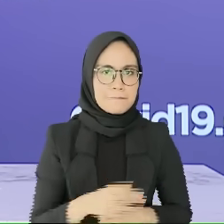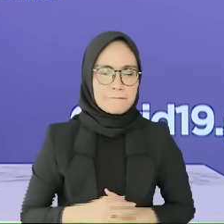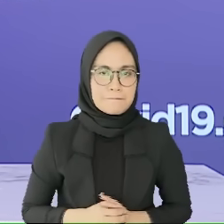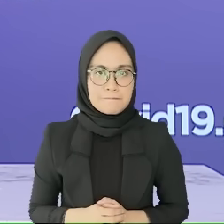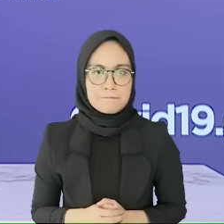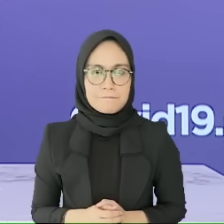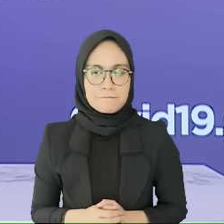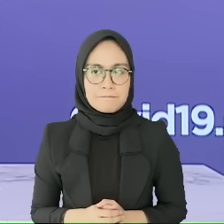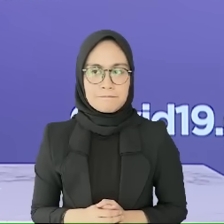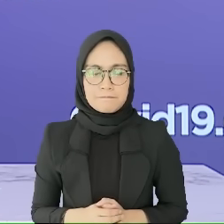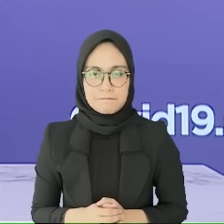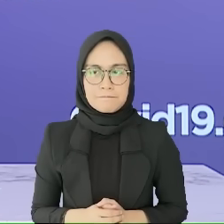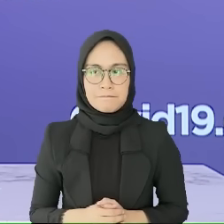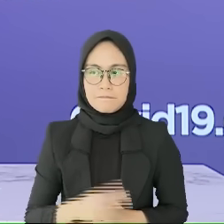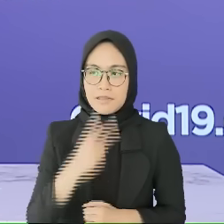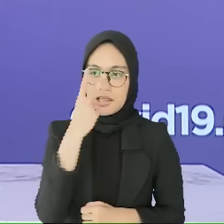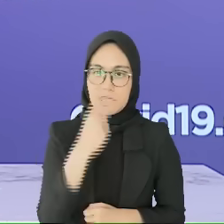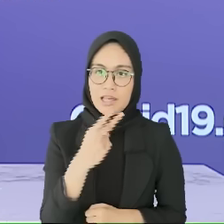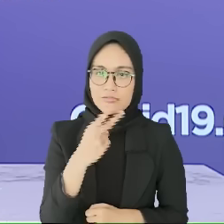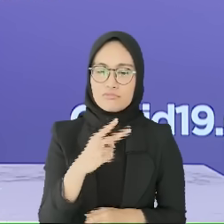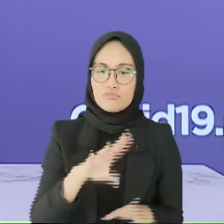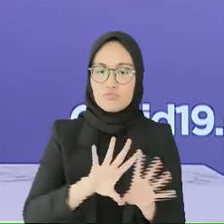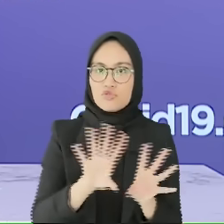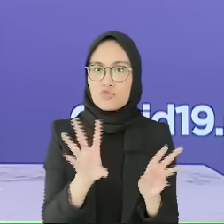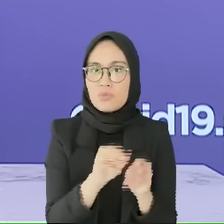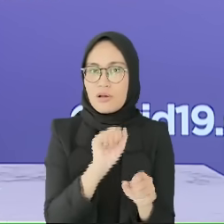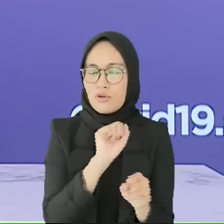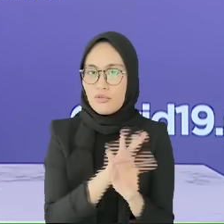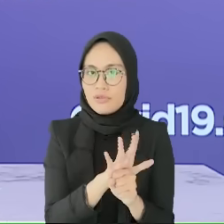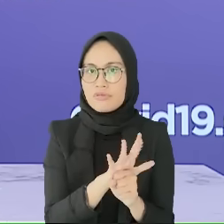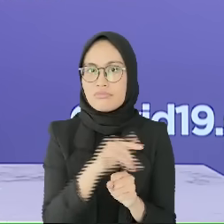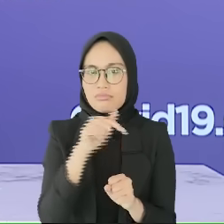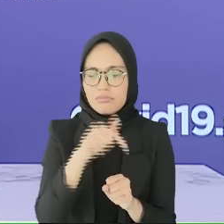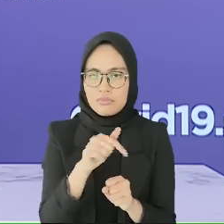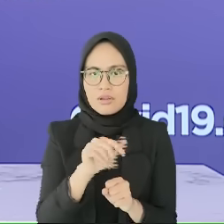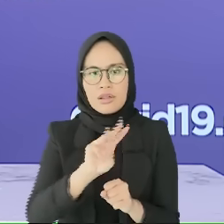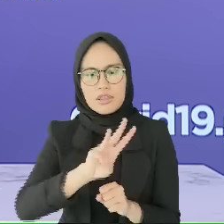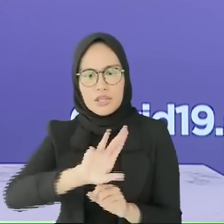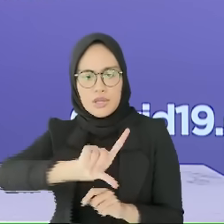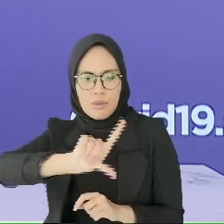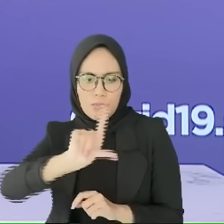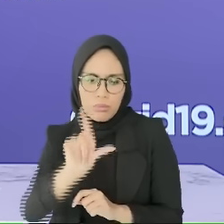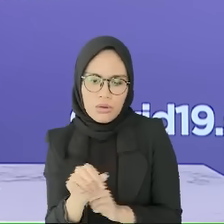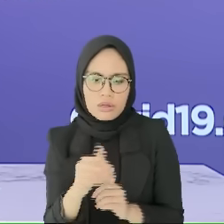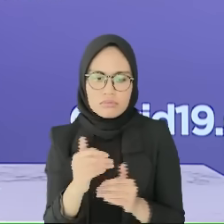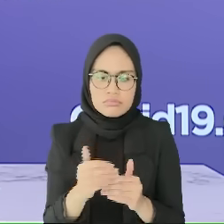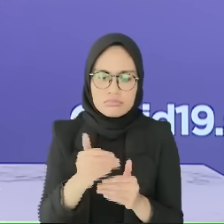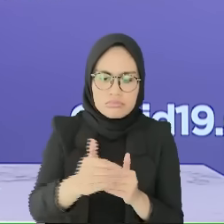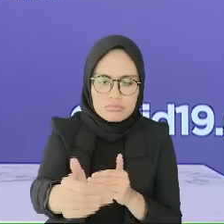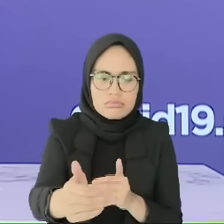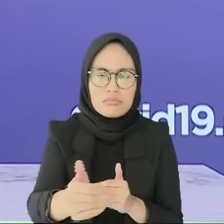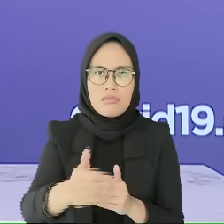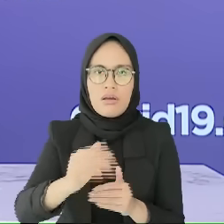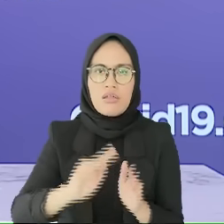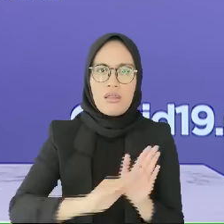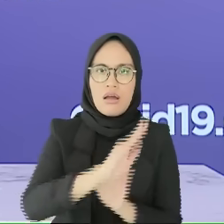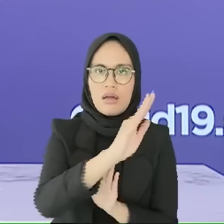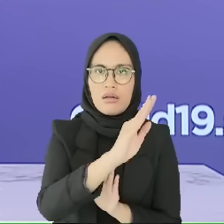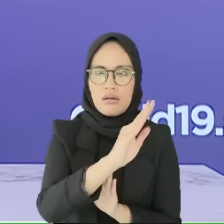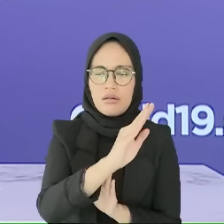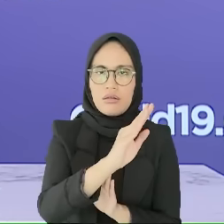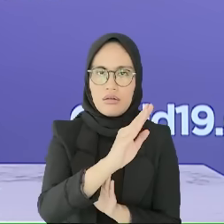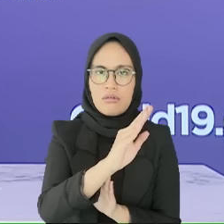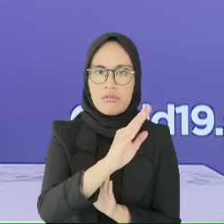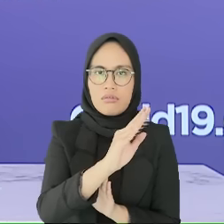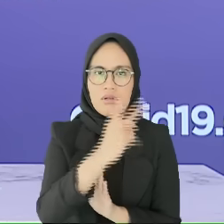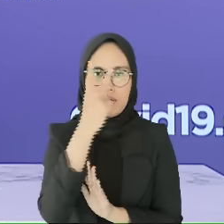KBR. Melihat pola lonjakan kasus di Indonesia yang berselang 3 bulan dari lonjakan di negara lain seperti India,